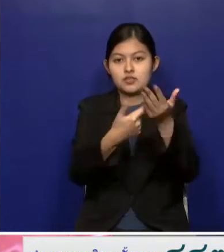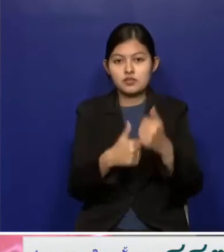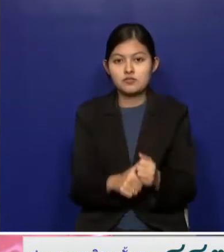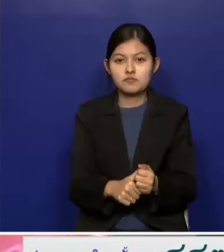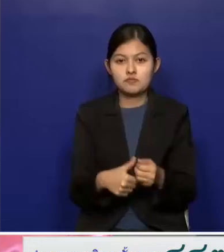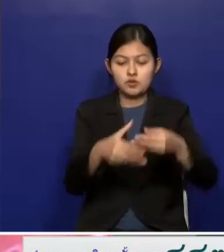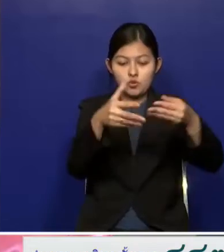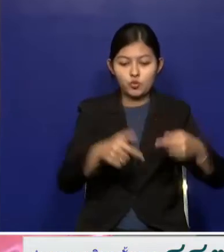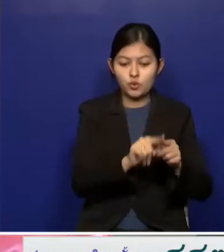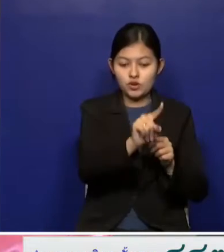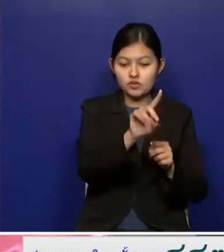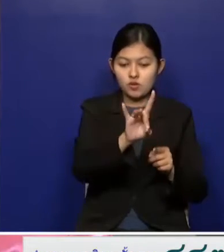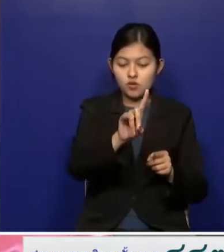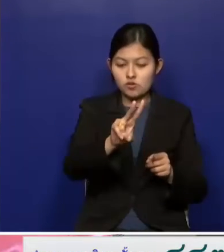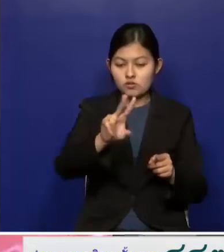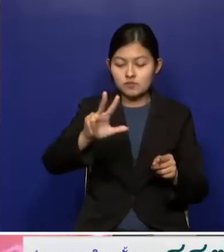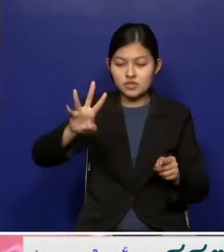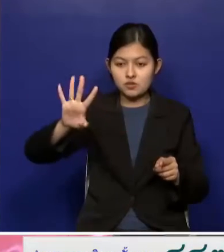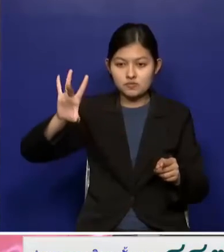ถึง 8 ล่าง5 ชะ worn